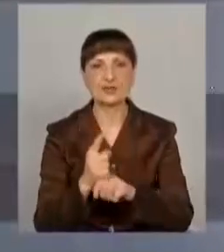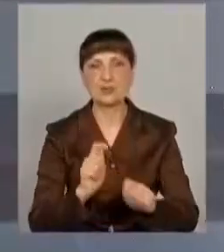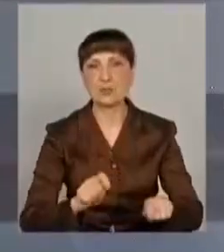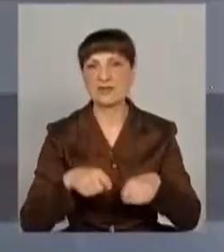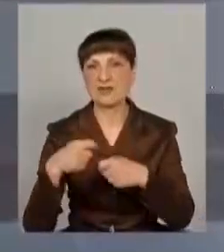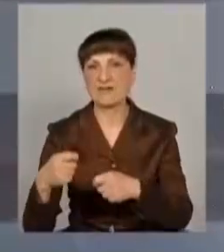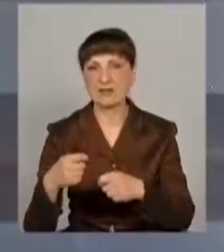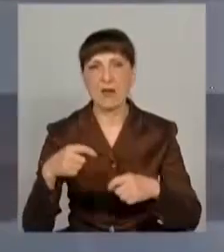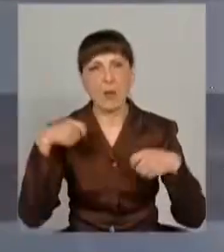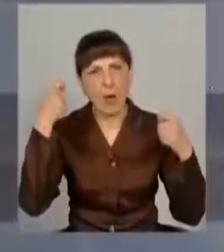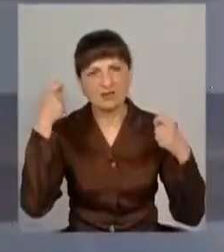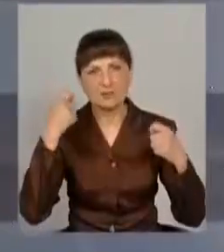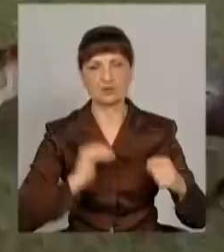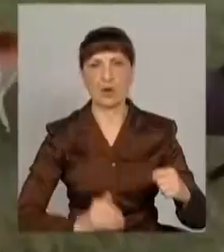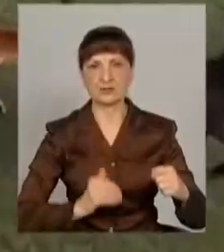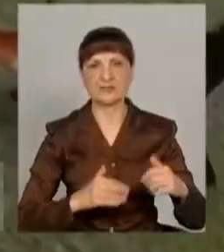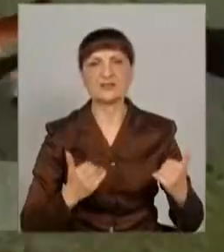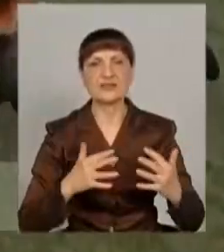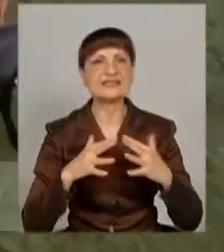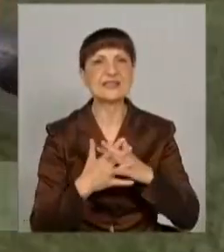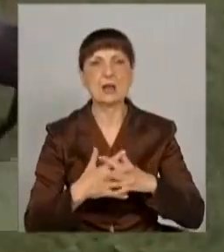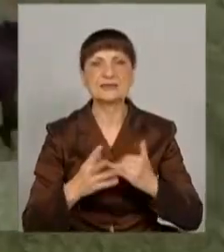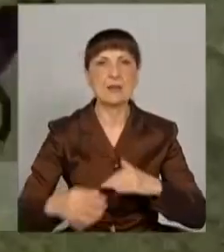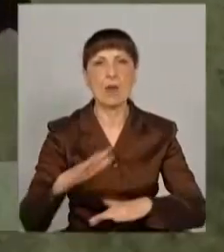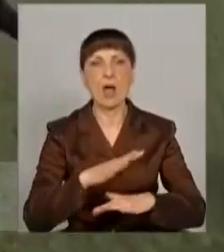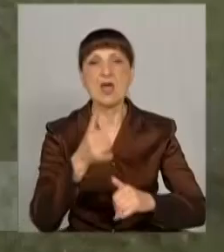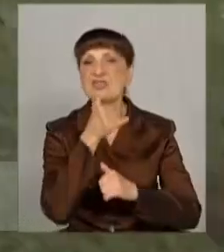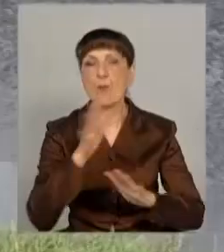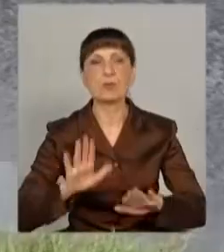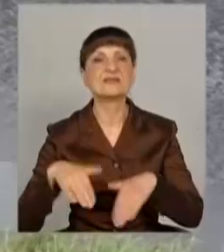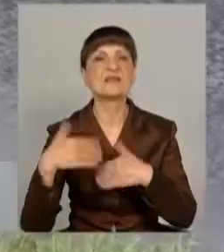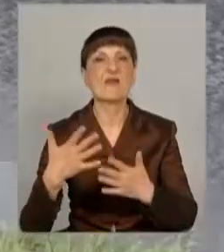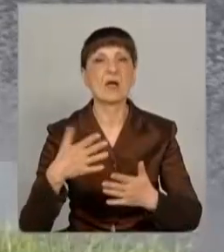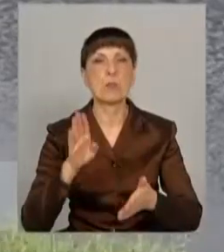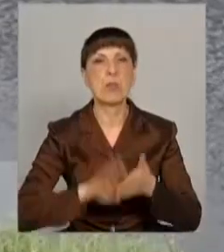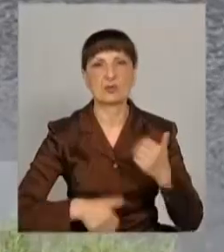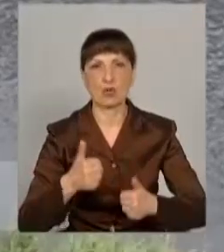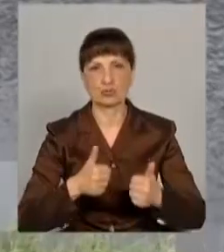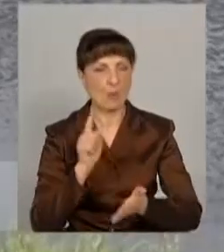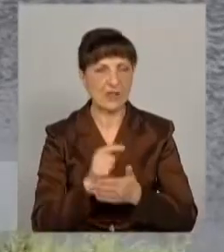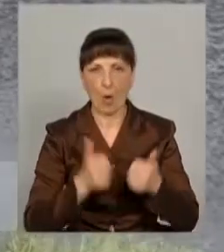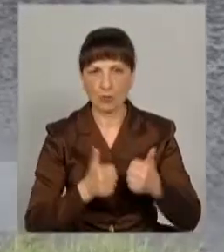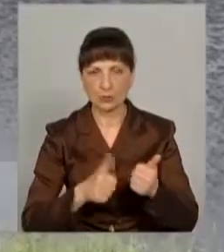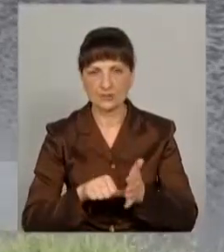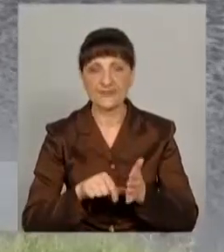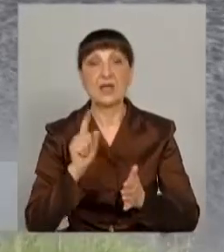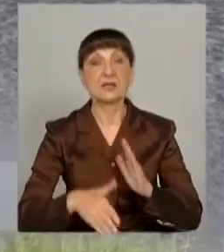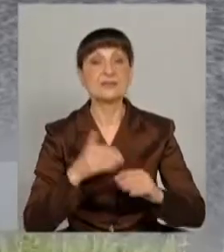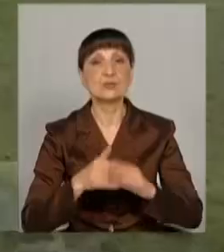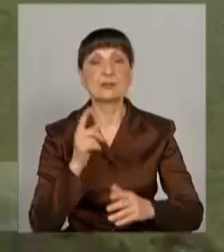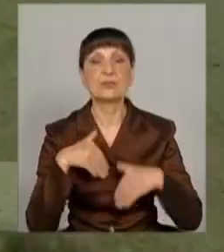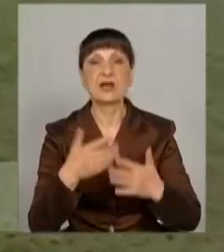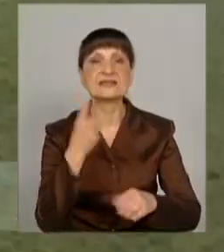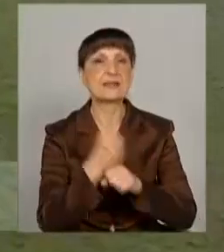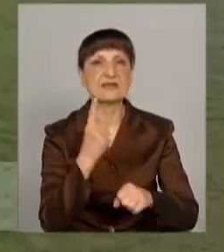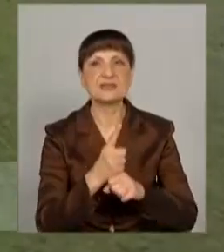передавать пастбище частникам. Теперь сельхозугодия больше не смогут предоставлять без конкурсов. Депутаты также предлагают запретить